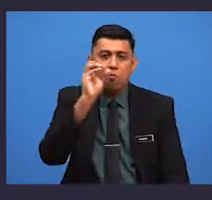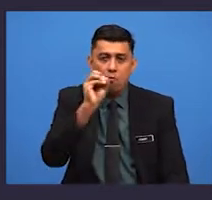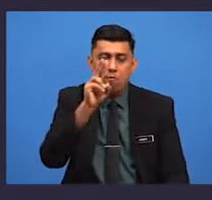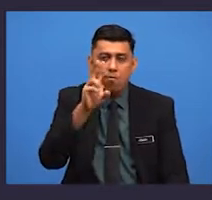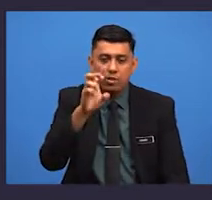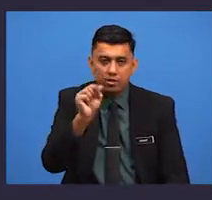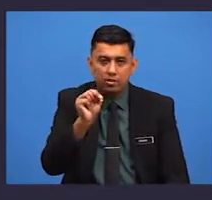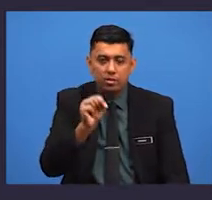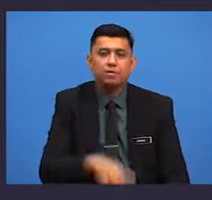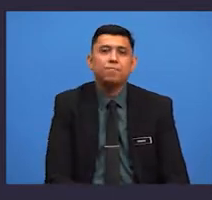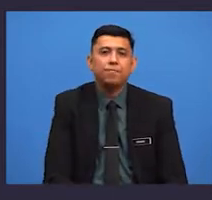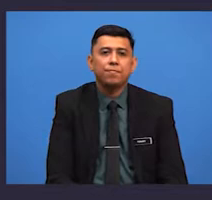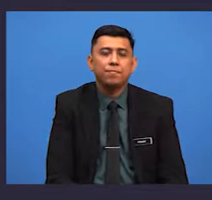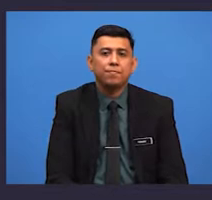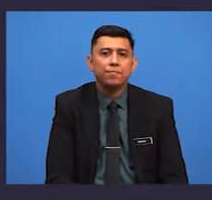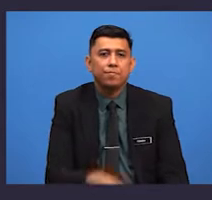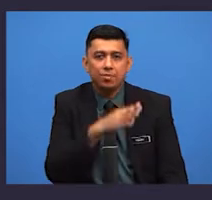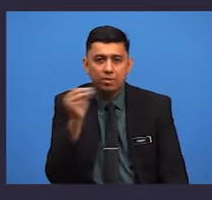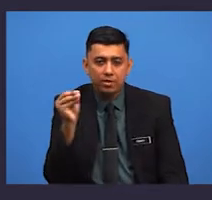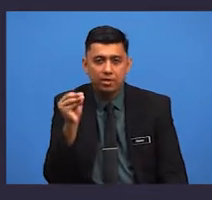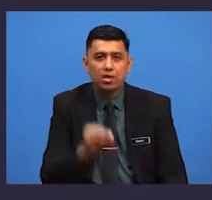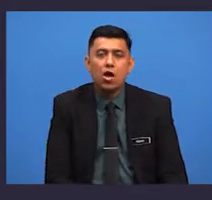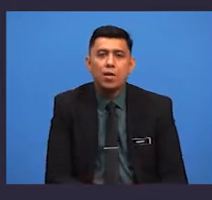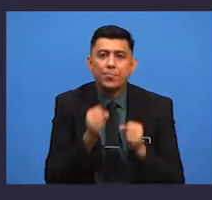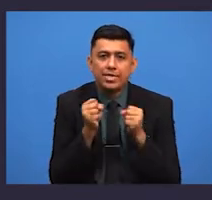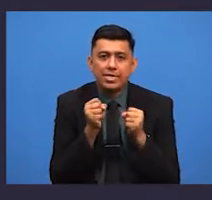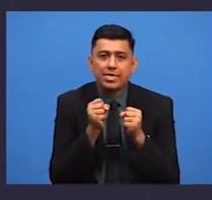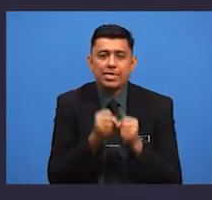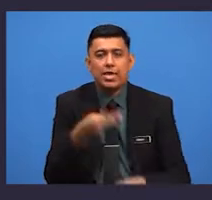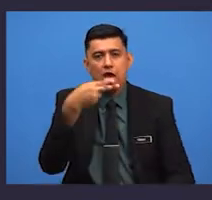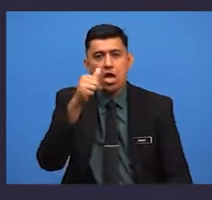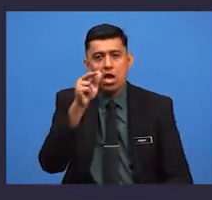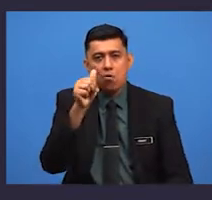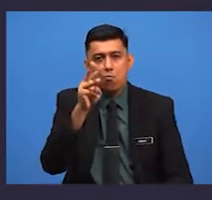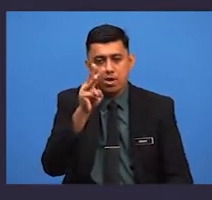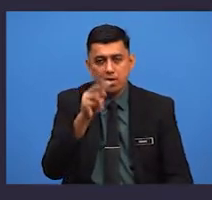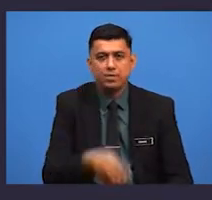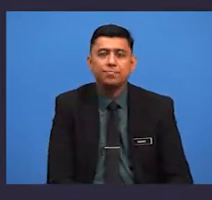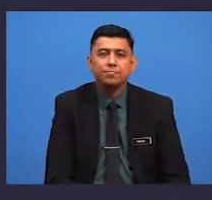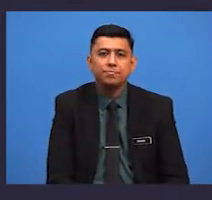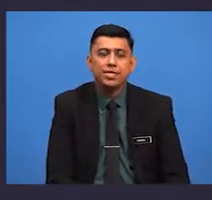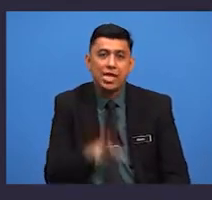gelombang mikro atau microwave dan juga pendingin hawa.